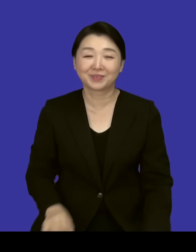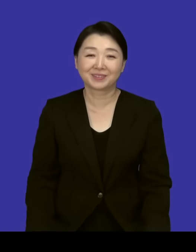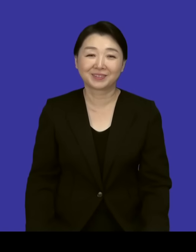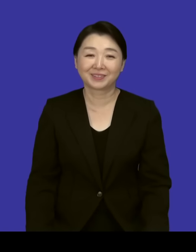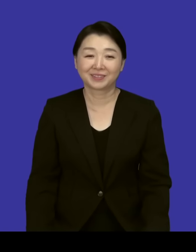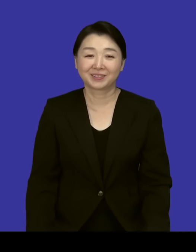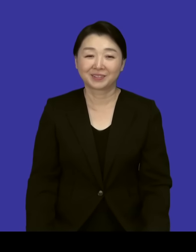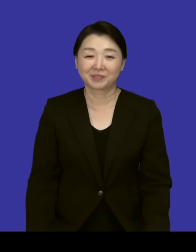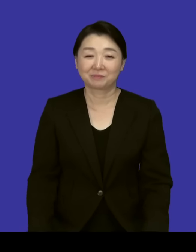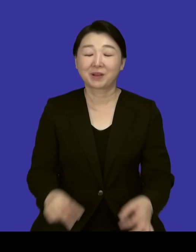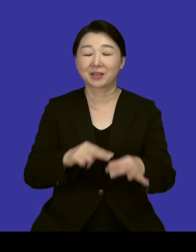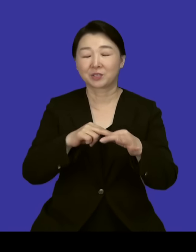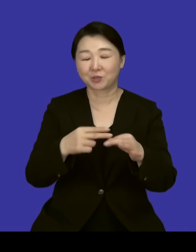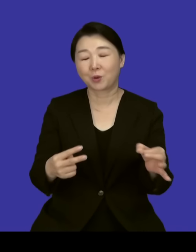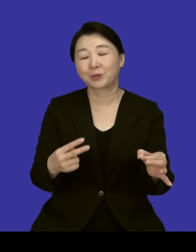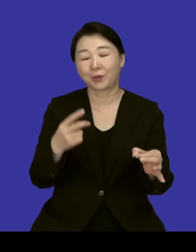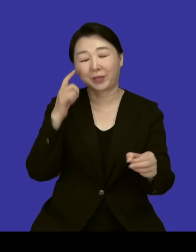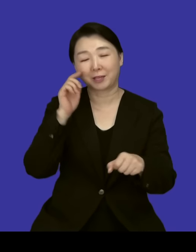봐요. 여의도의 현인.